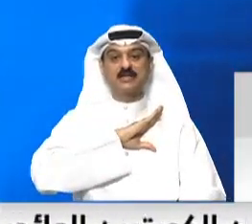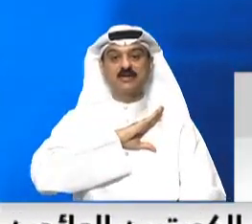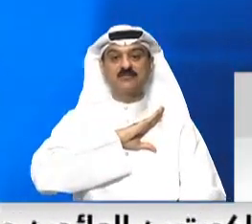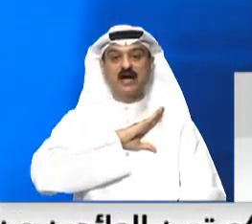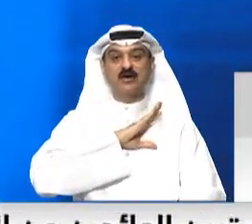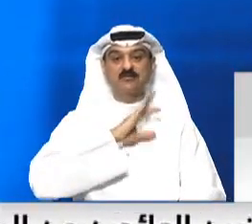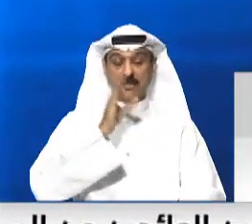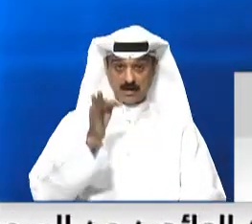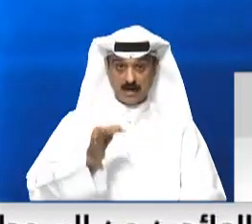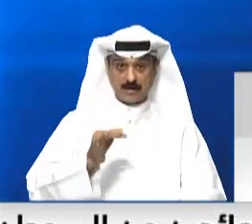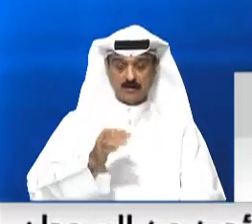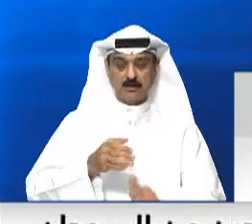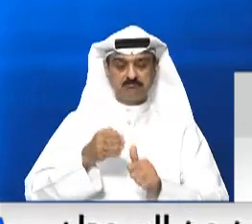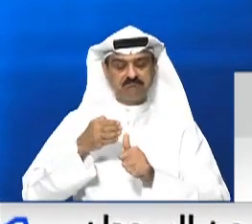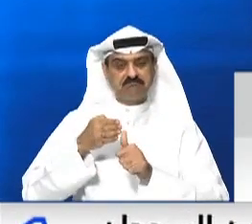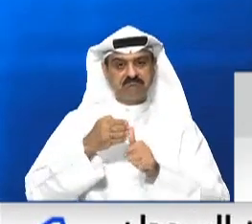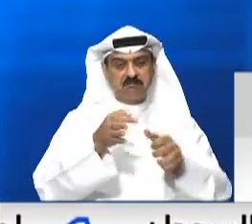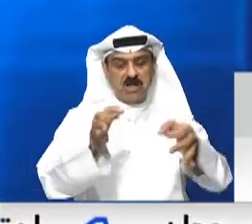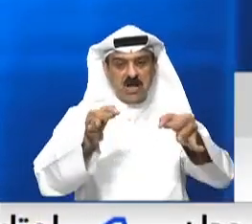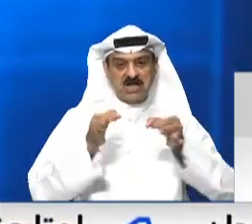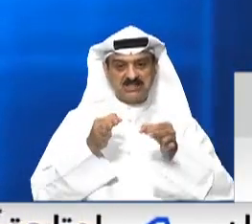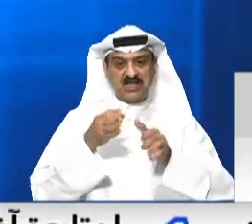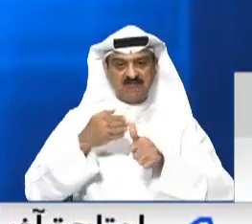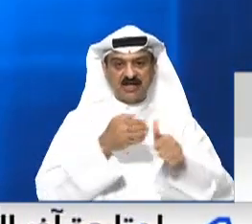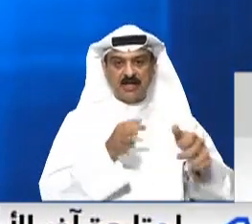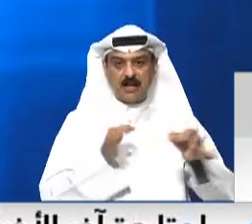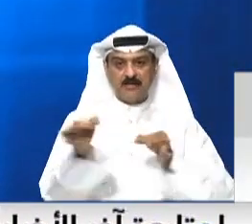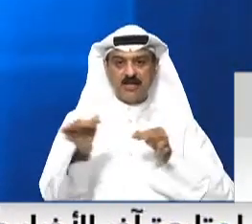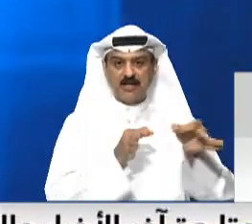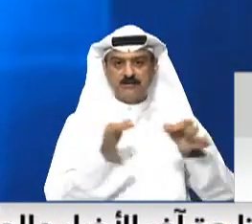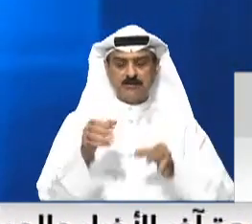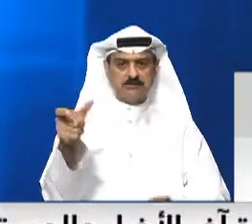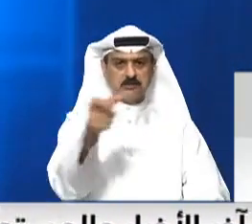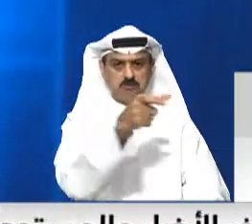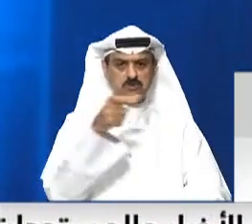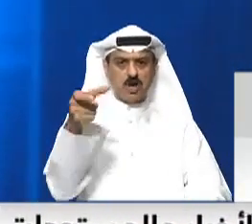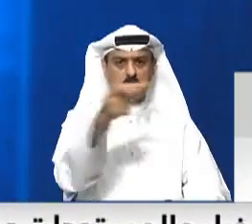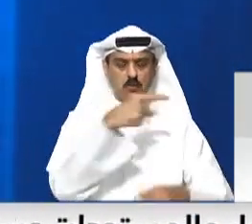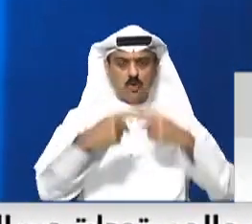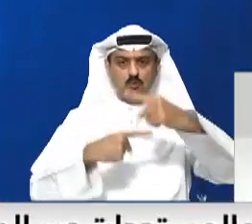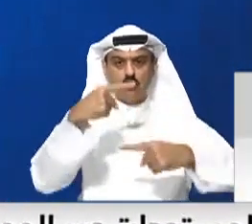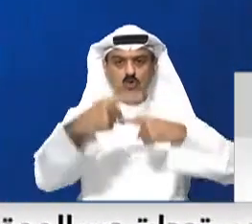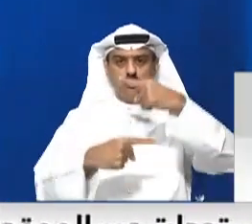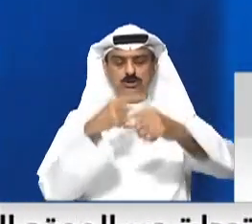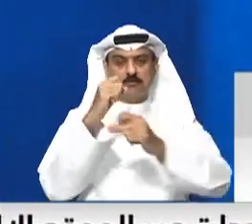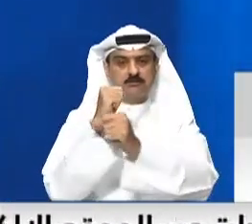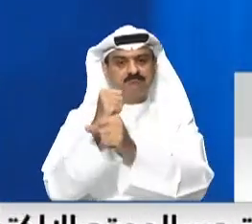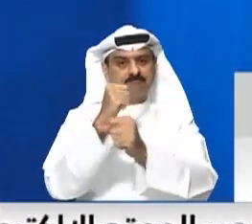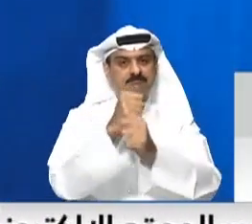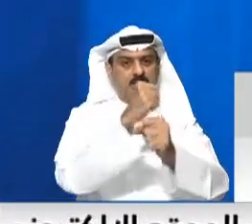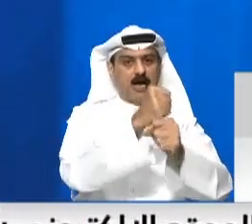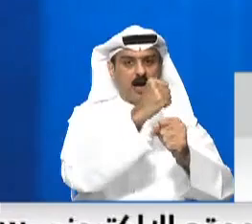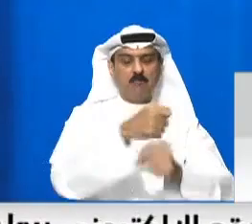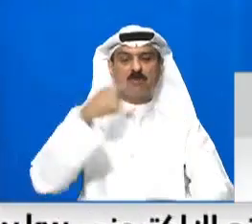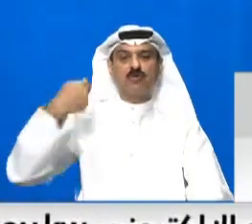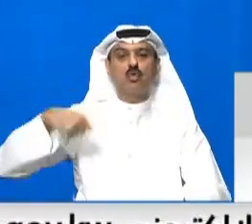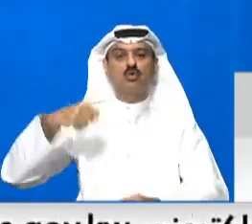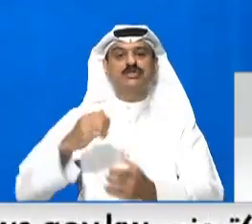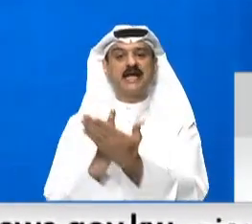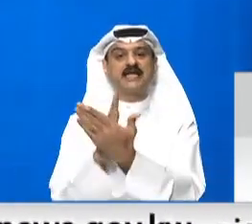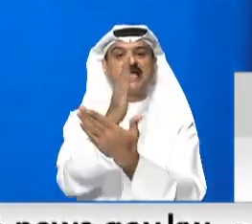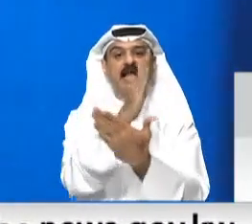الأحمد الصباح على حرص واهتمام القيادة السياسية ومتابعتهم الحثيثة للجهود المبذولة من قبل وزارة